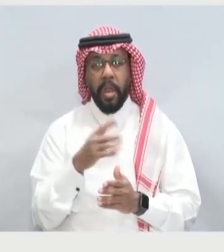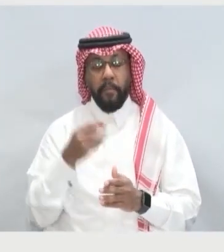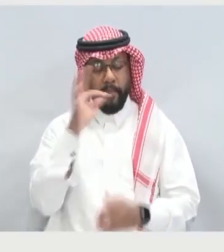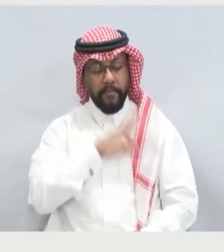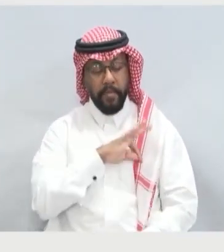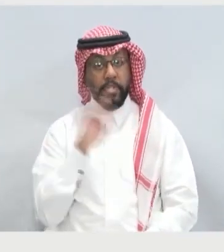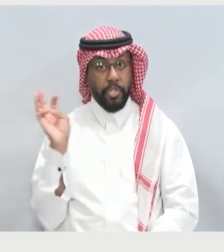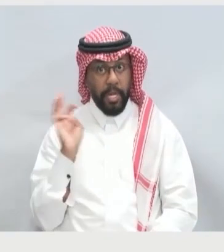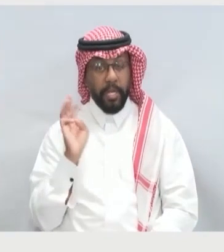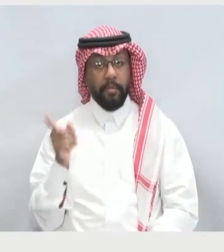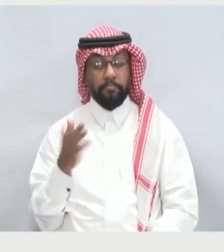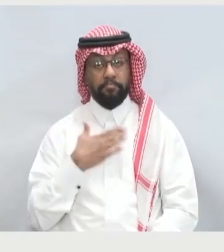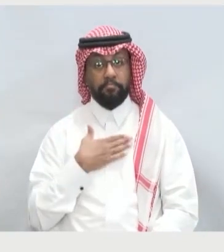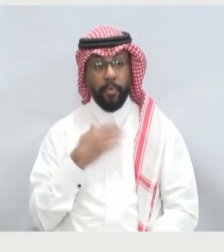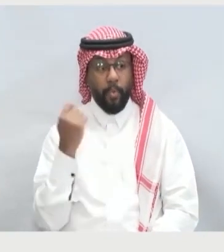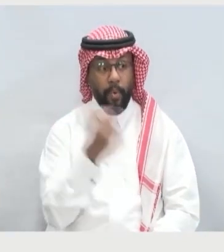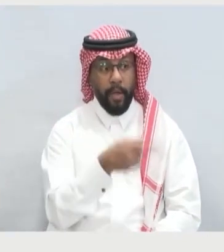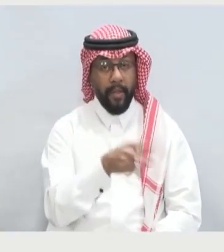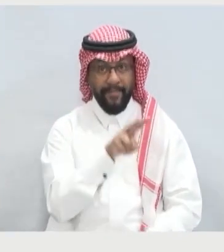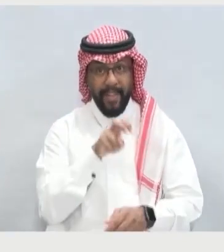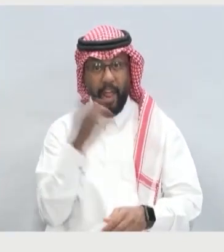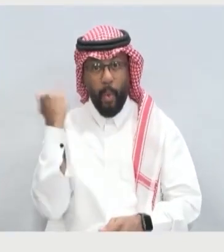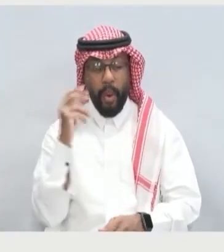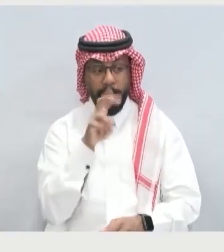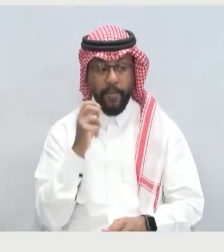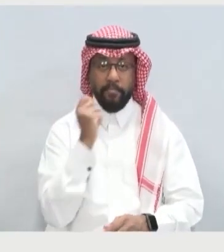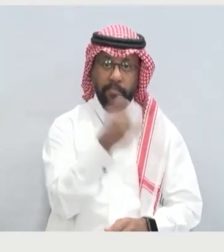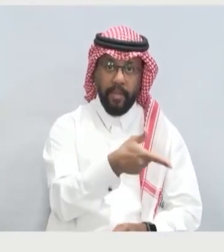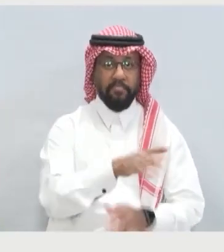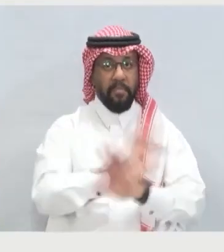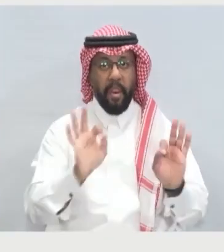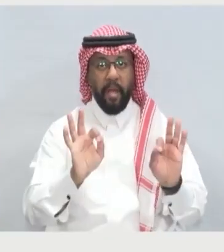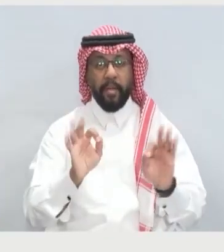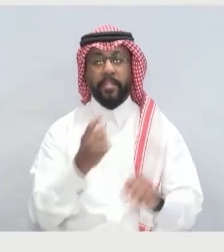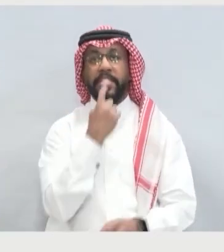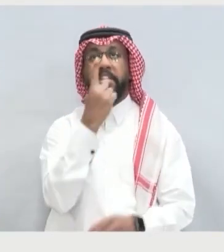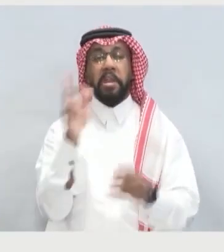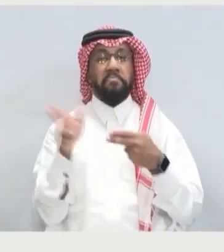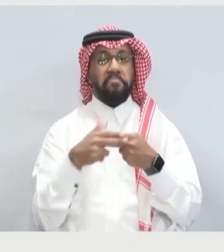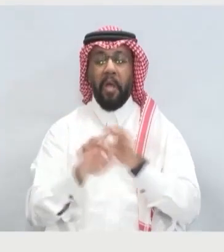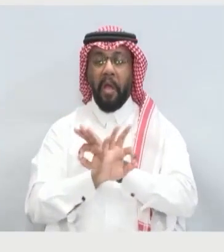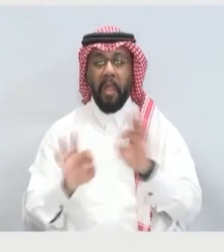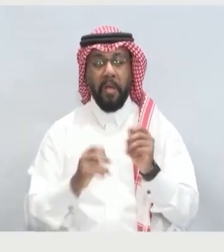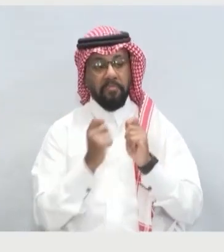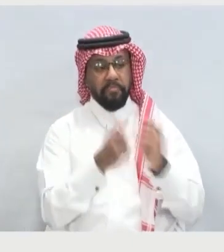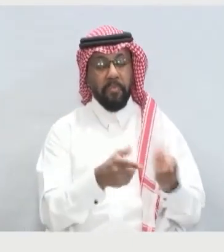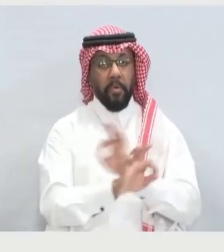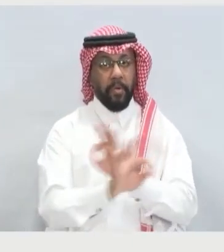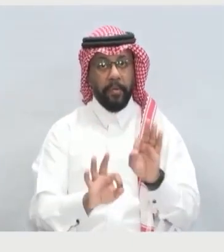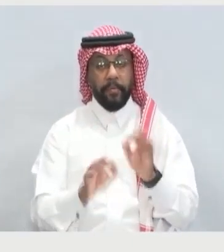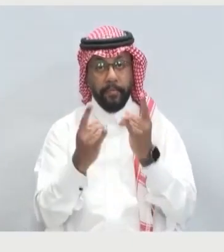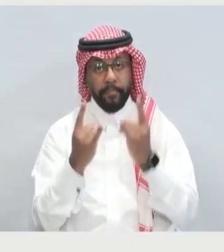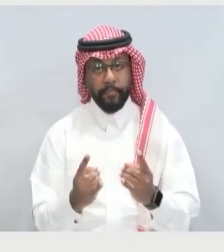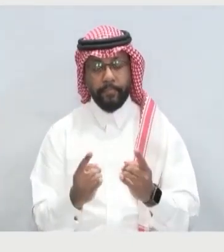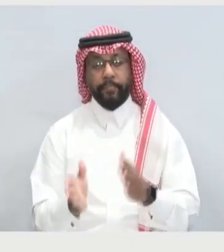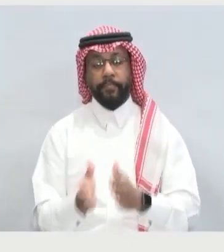منها الشركه في الوفاء بالالتزامات خلال هذا العام وتعد كل من قيمه الاجمالي وطبيعه هذه الاصول